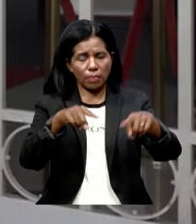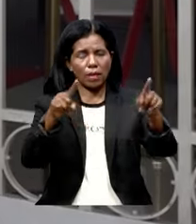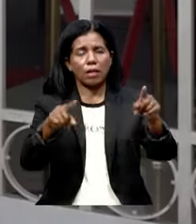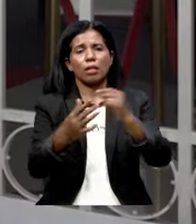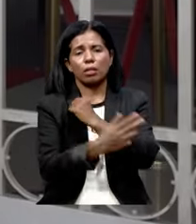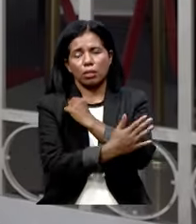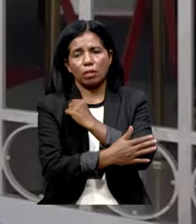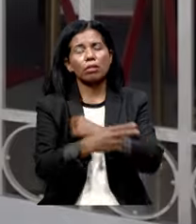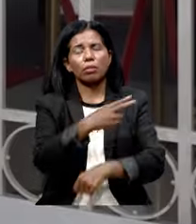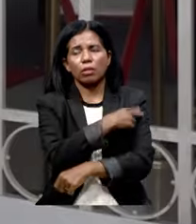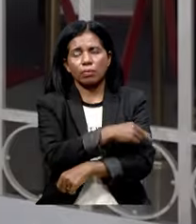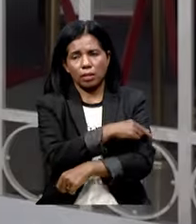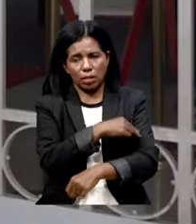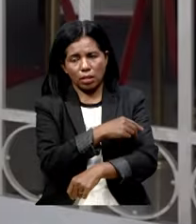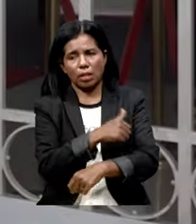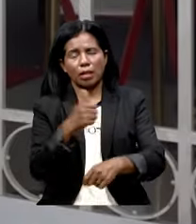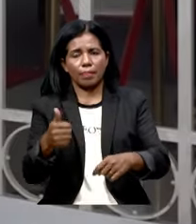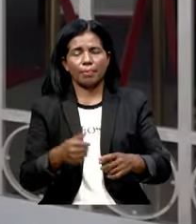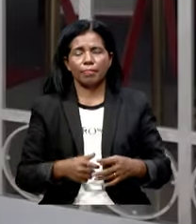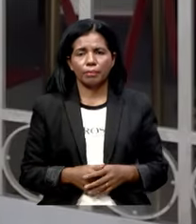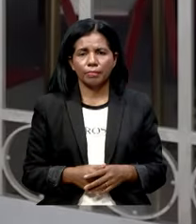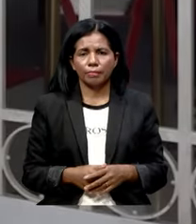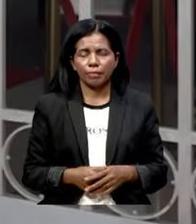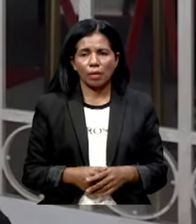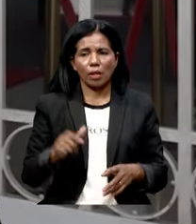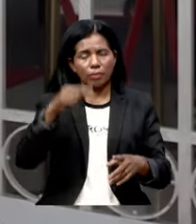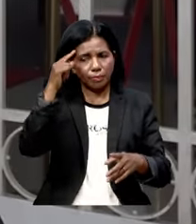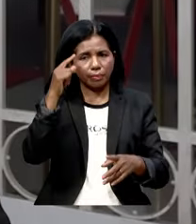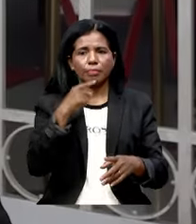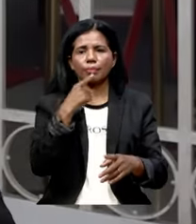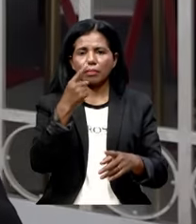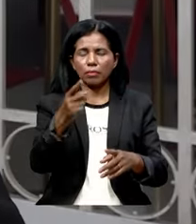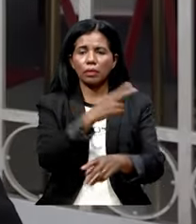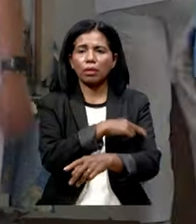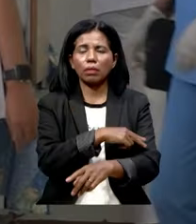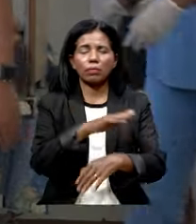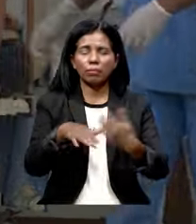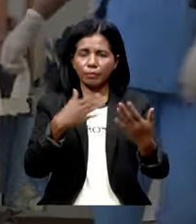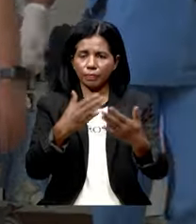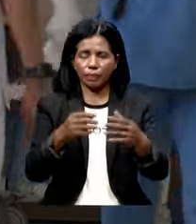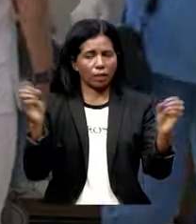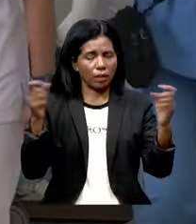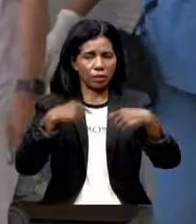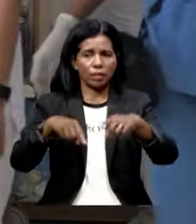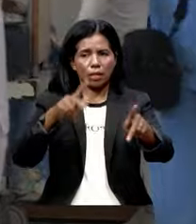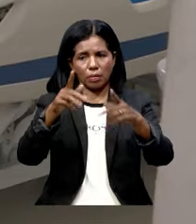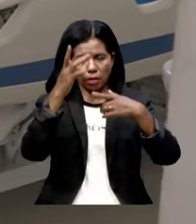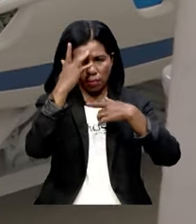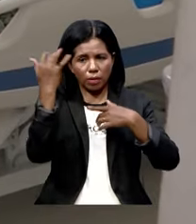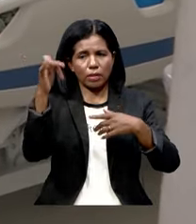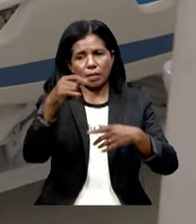husi duni komun ni nia no mas husi veteran ni an alain de ne governanti ne mos garanti hospital Hirakne se la ruka fila paciente